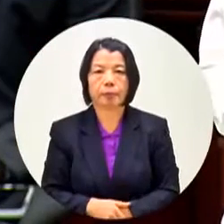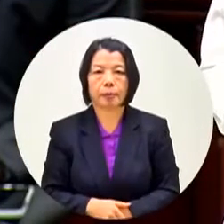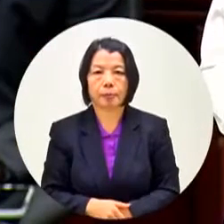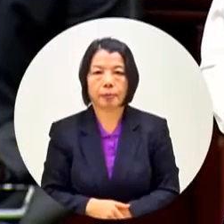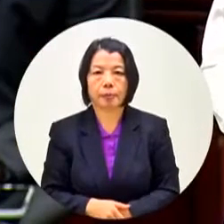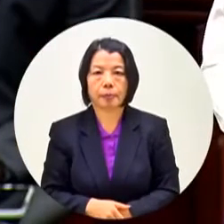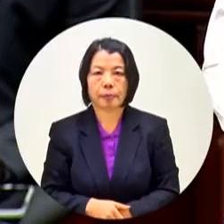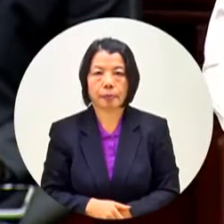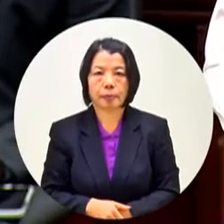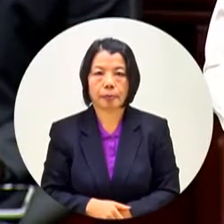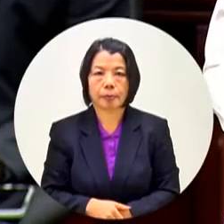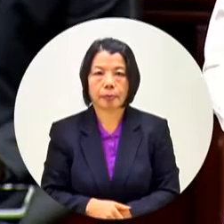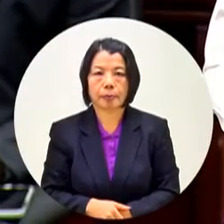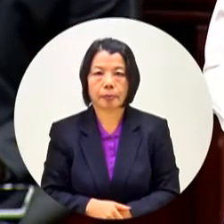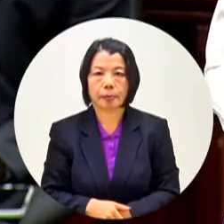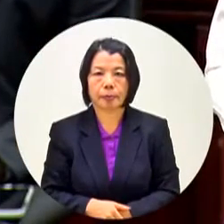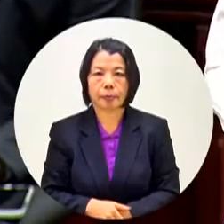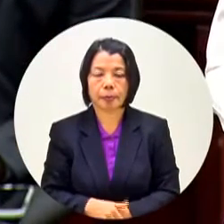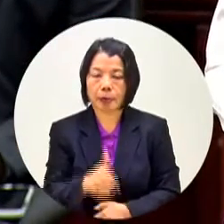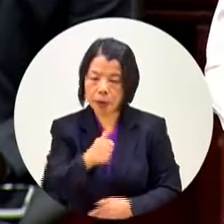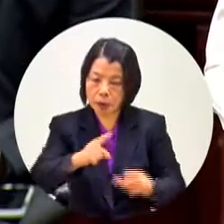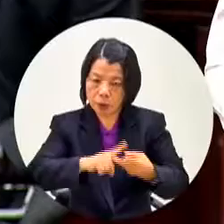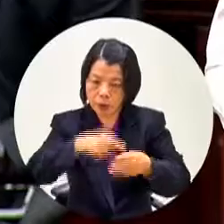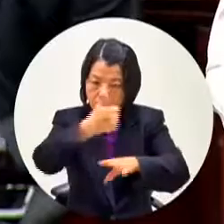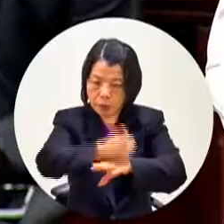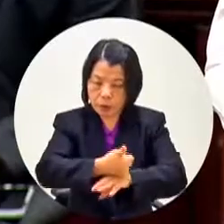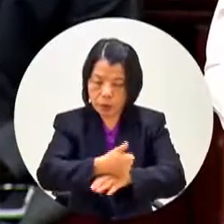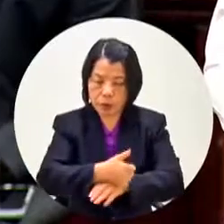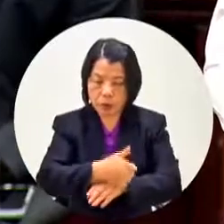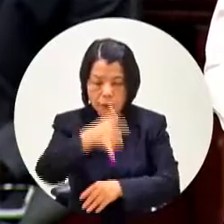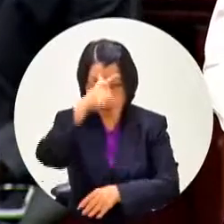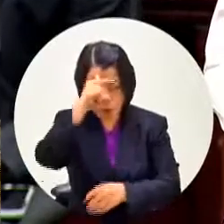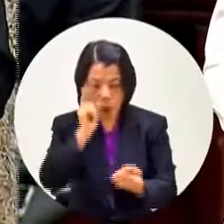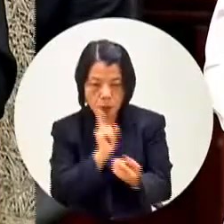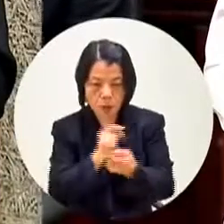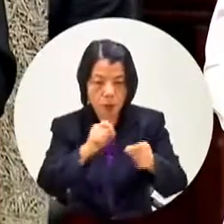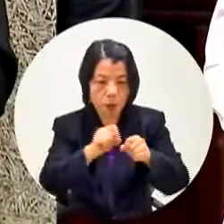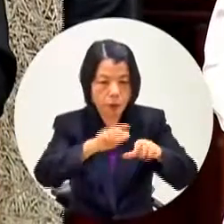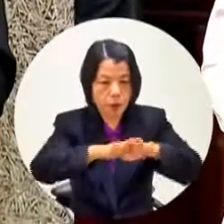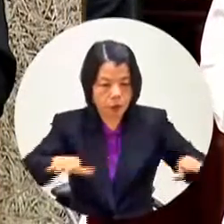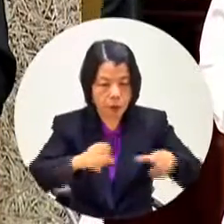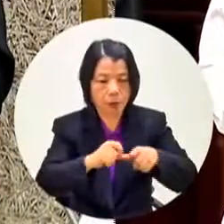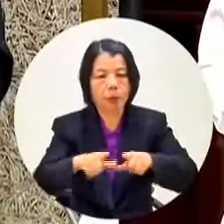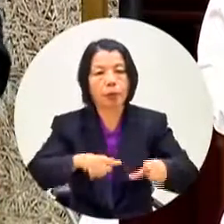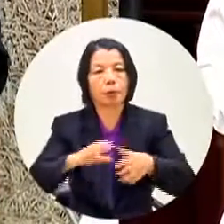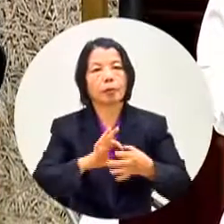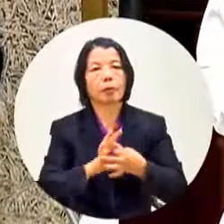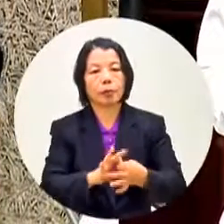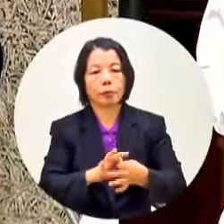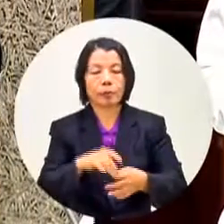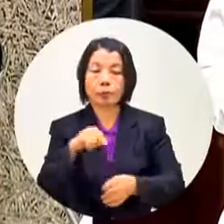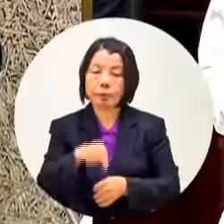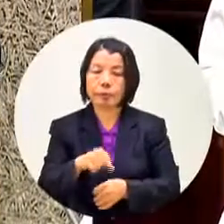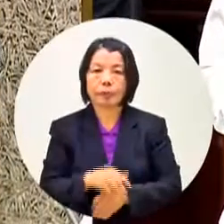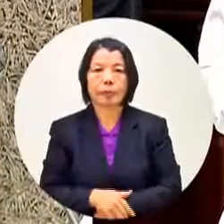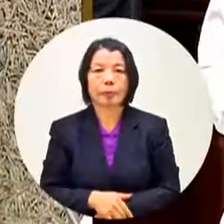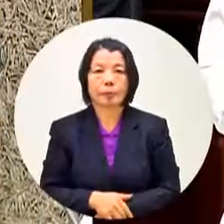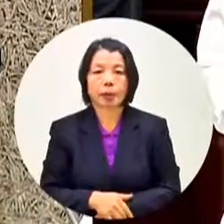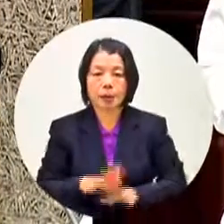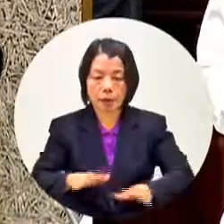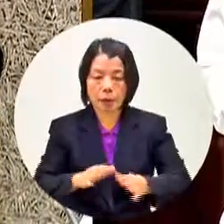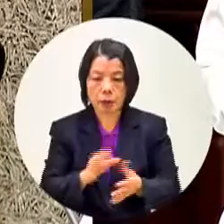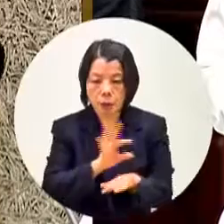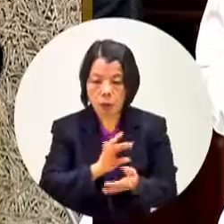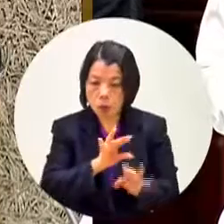1公顷为目标、哦、我们来改善我们既有的公园，稍微加大不用加那么大、哦、来做处理、哦、在这边就叫